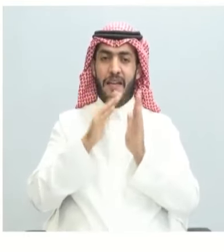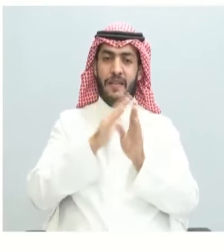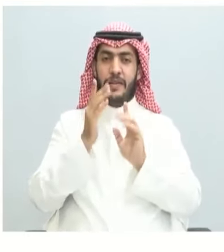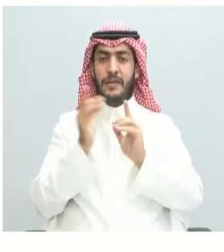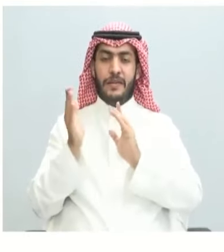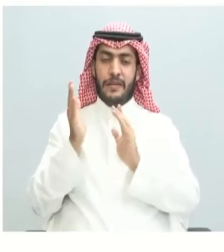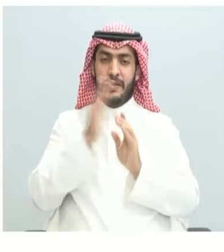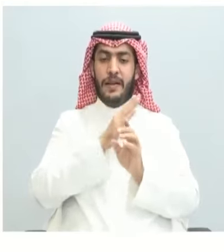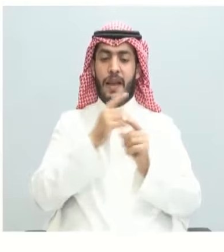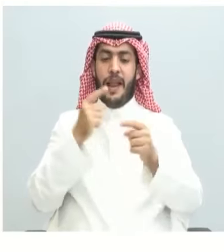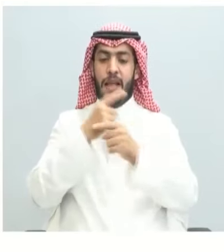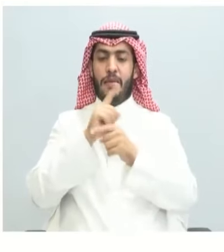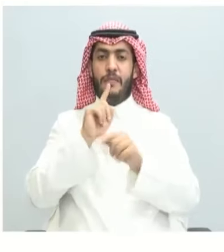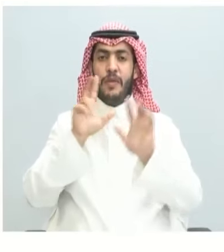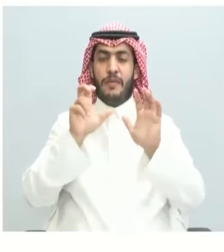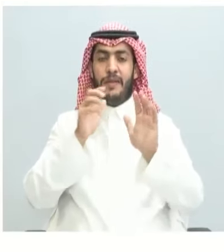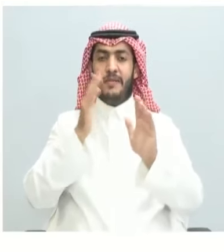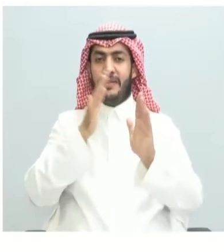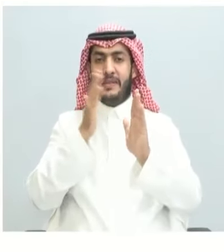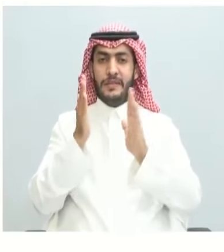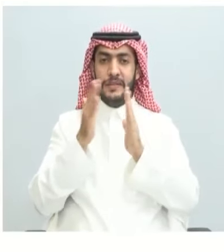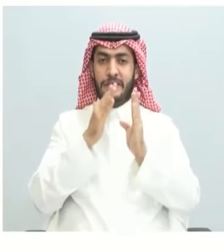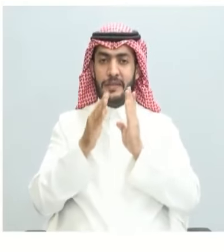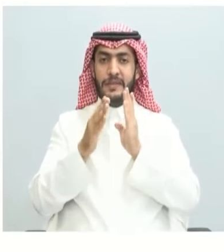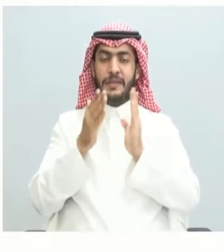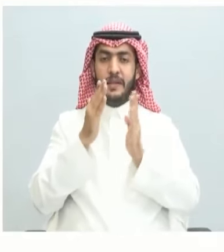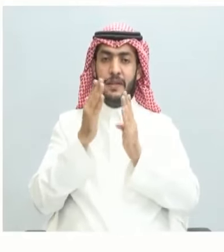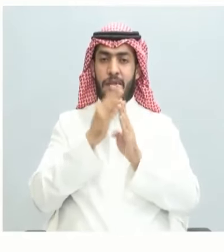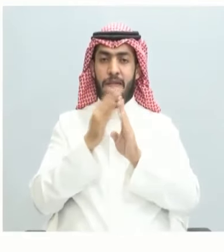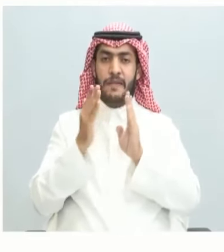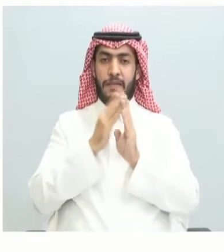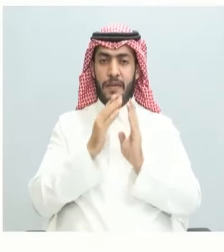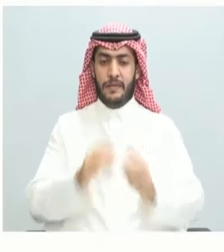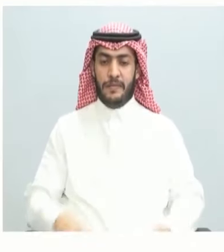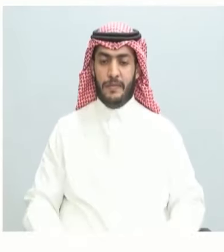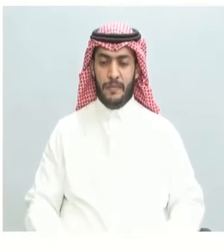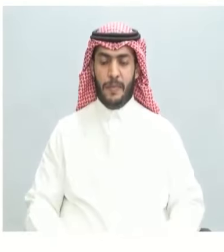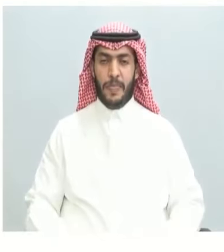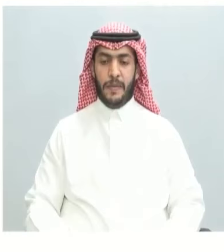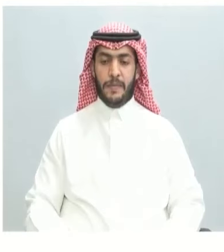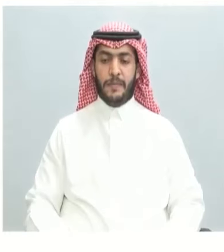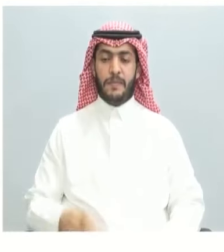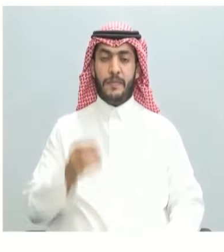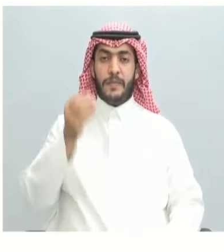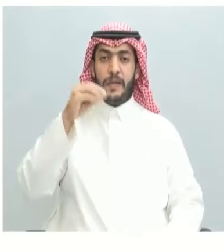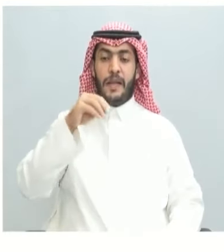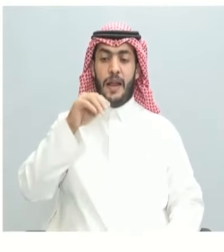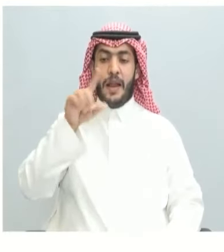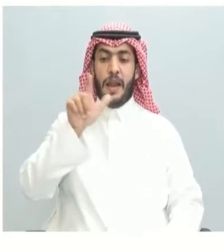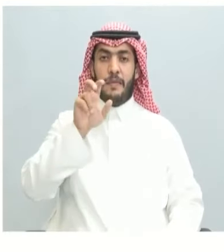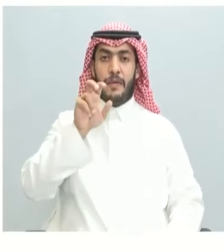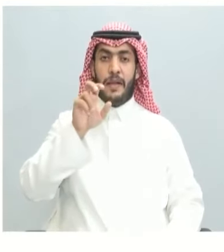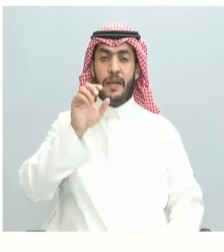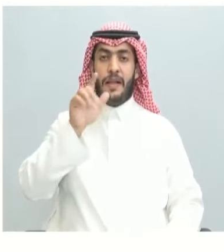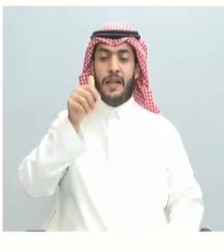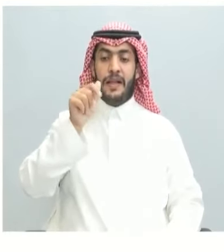180 درجه فترتد اذا كانت عند الحافه طيب اضف لبنه ارتد